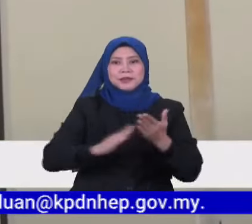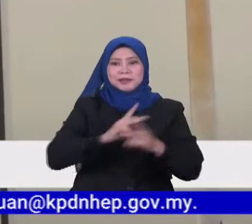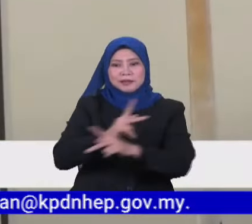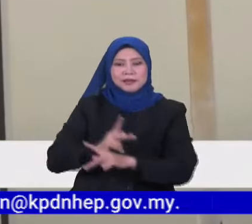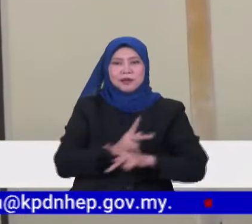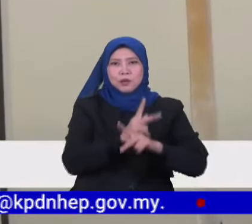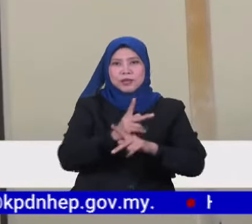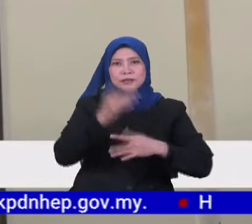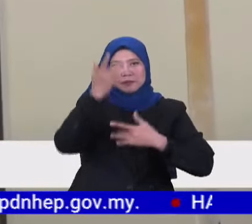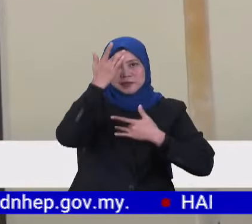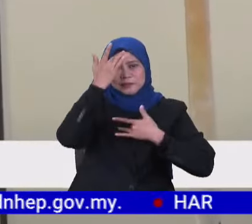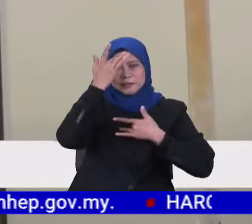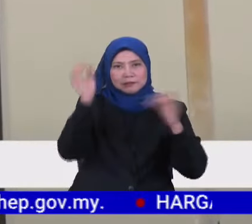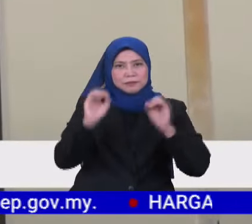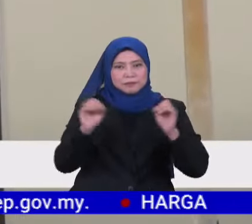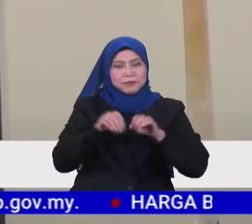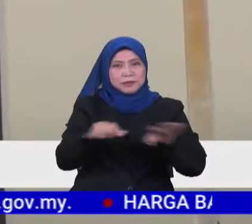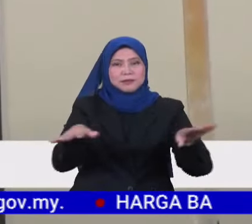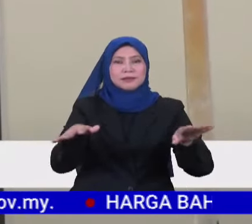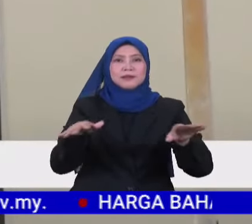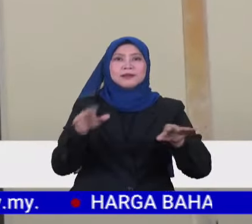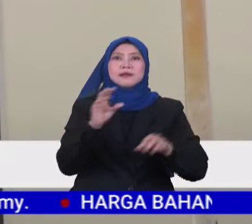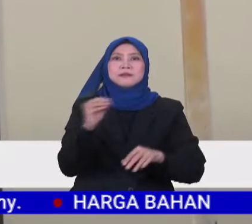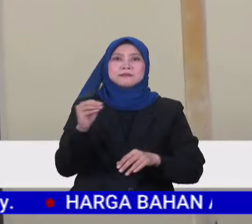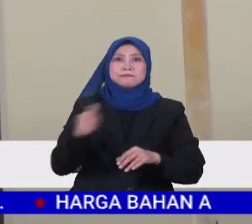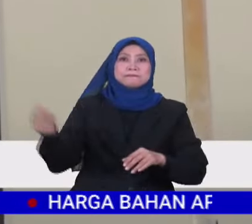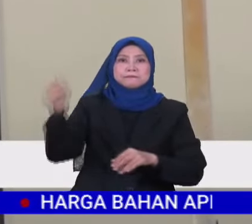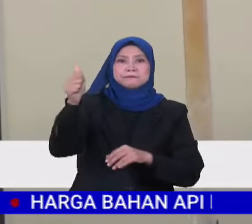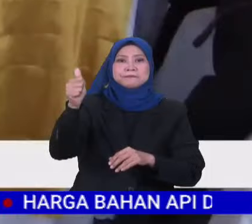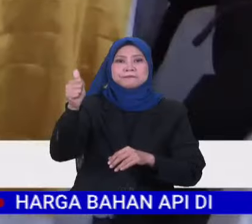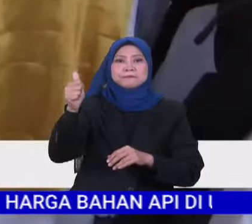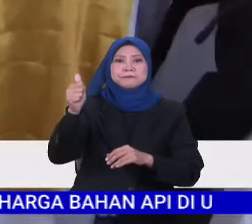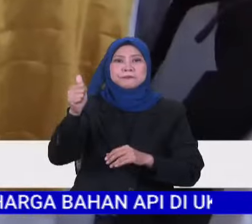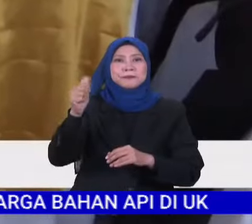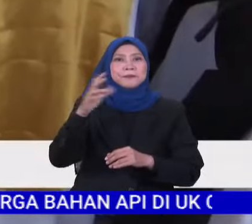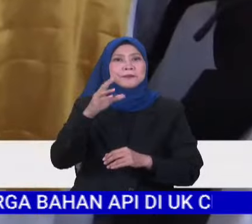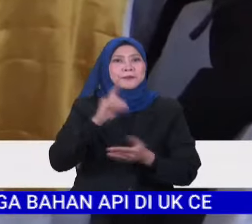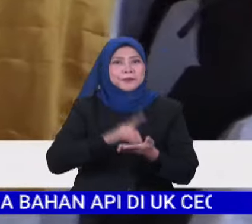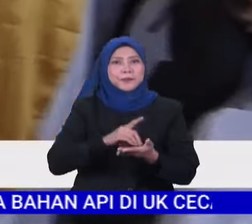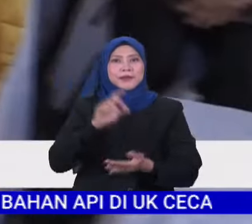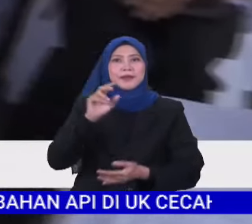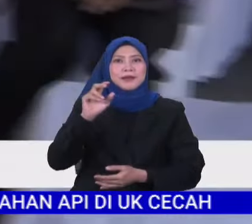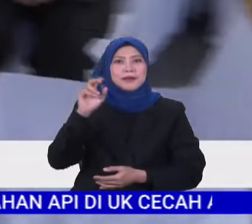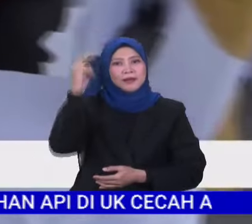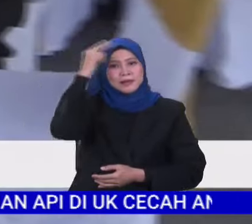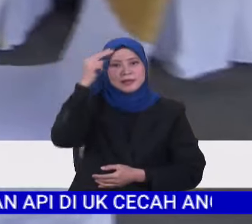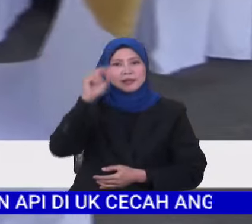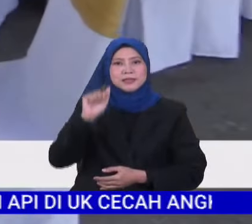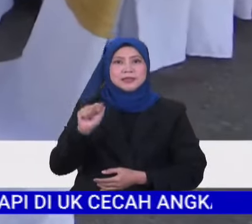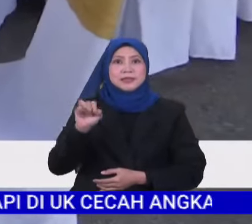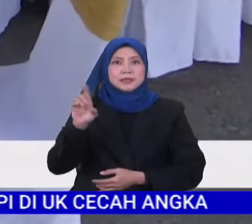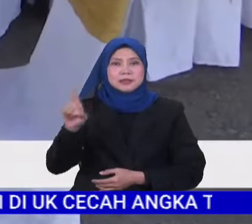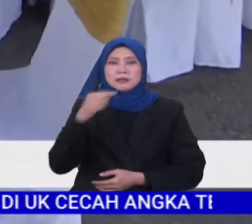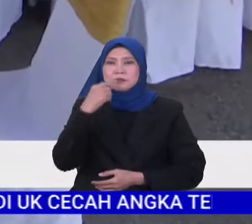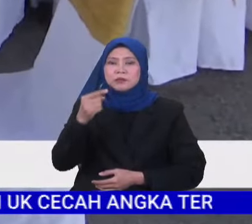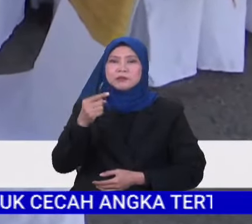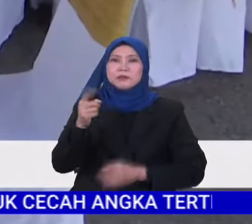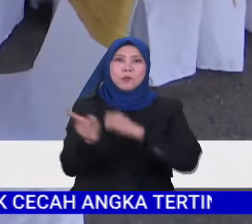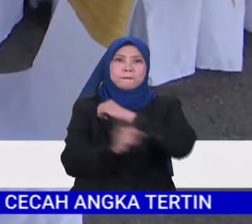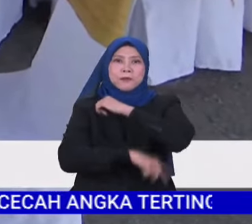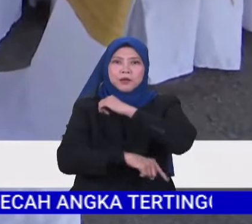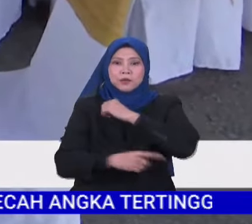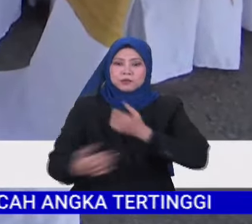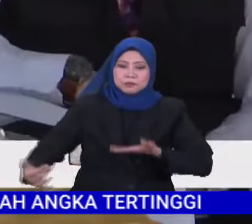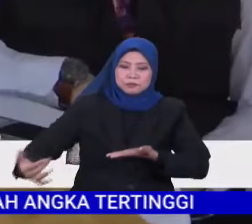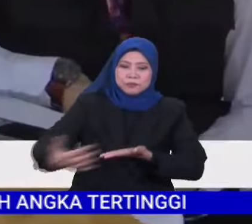kawalan penyakit tidak berjangkit dokter nirmal Kaur anak perempuan sadhu Singh menurut dokter haji acid peningkatan drastis kompaun